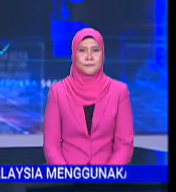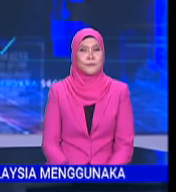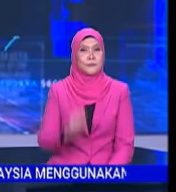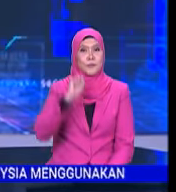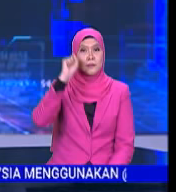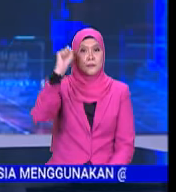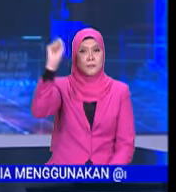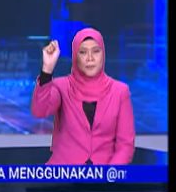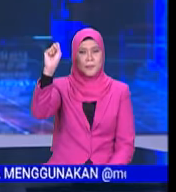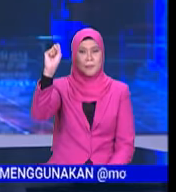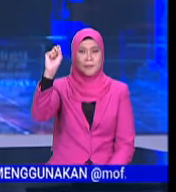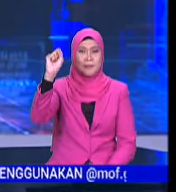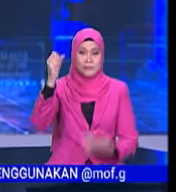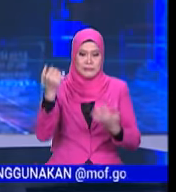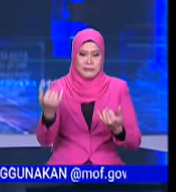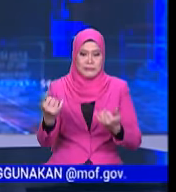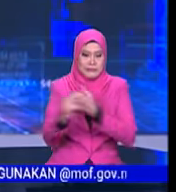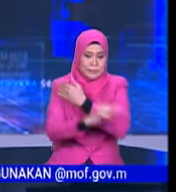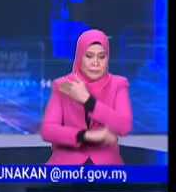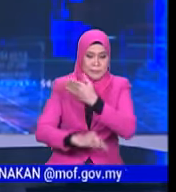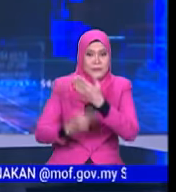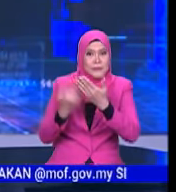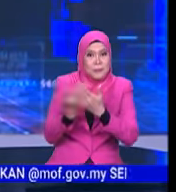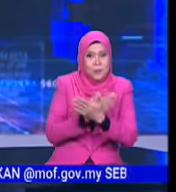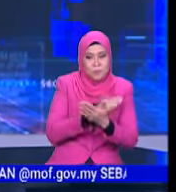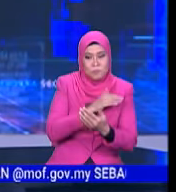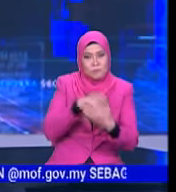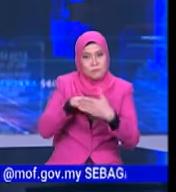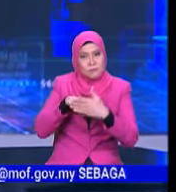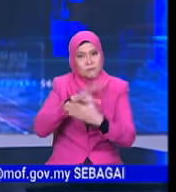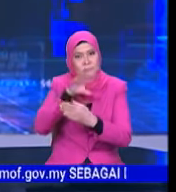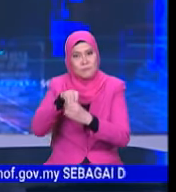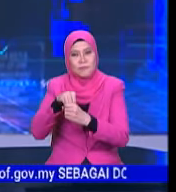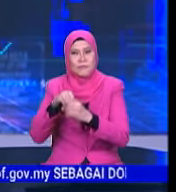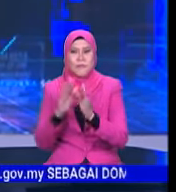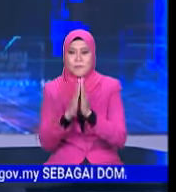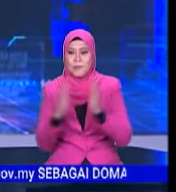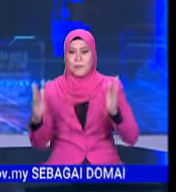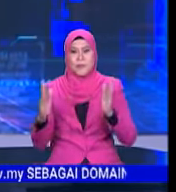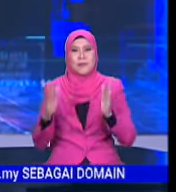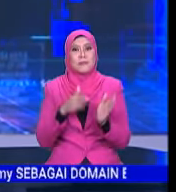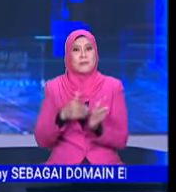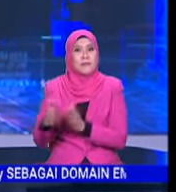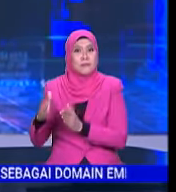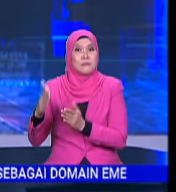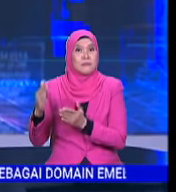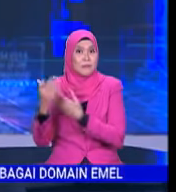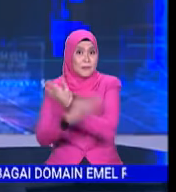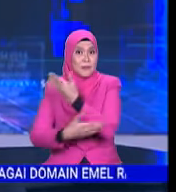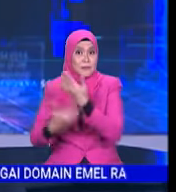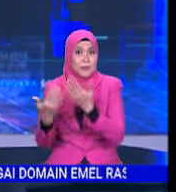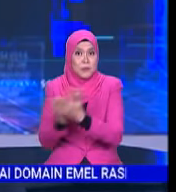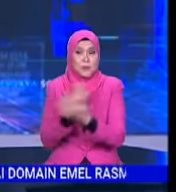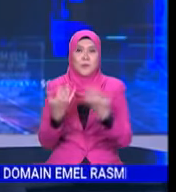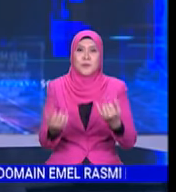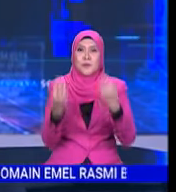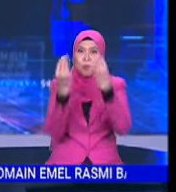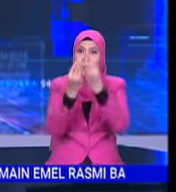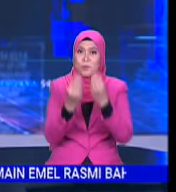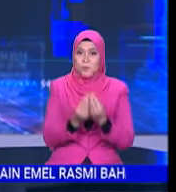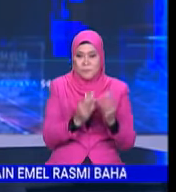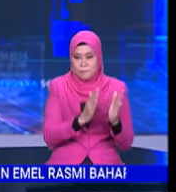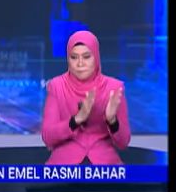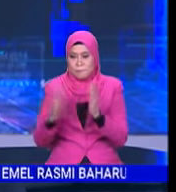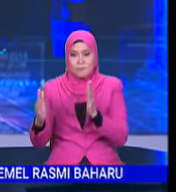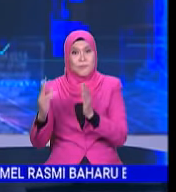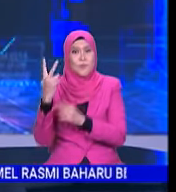Sabah menjadi negeri terbaru memasuki fasa 2 pelan pemulihan negara hari ini. Ini menjadikan jumlah negeri yang beralih ke fasa